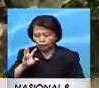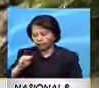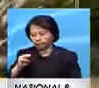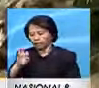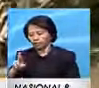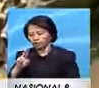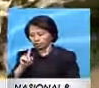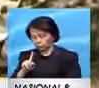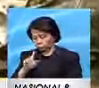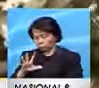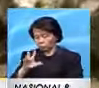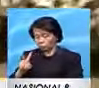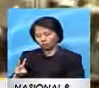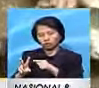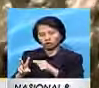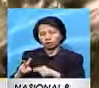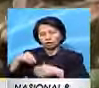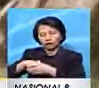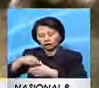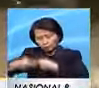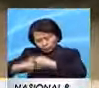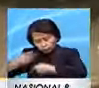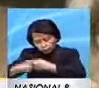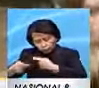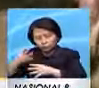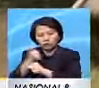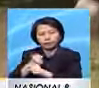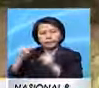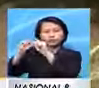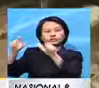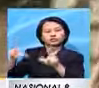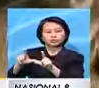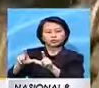nmr152 pula masih dalam proses mendapatkan